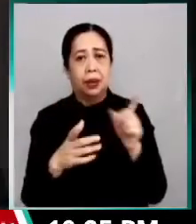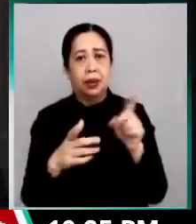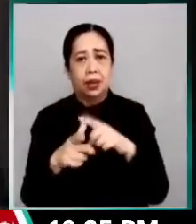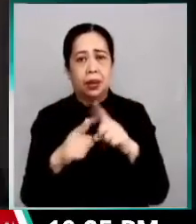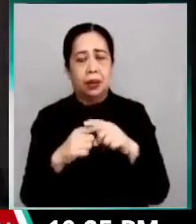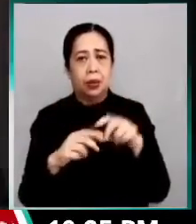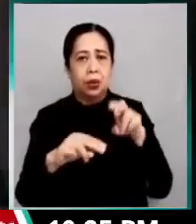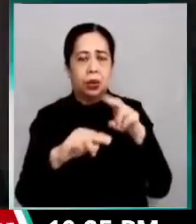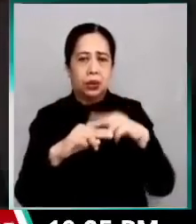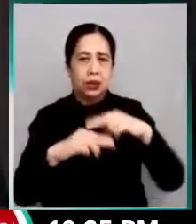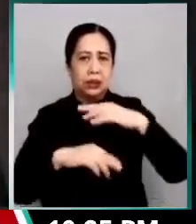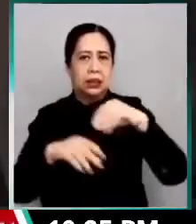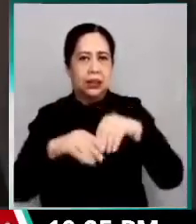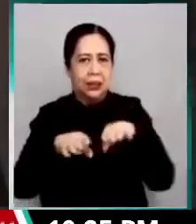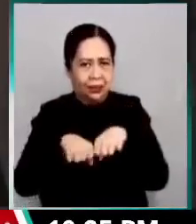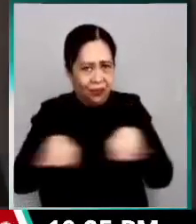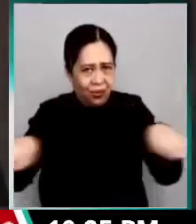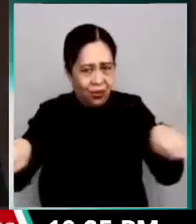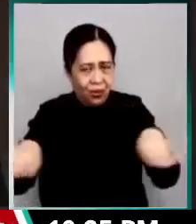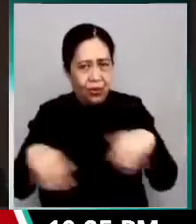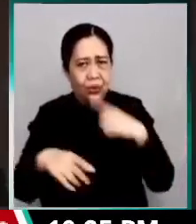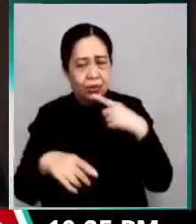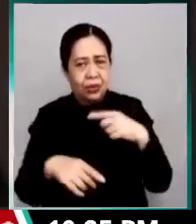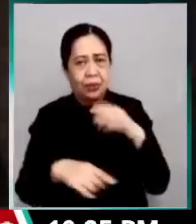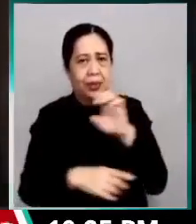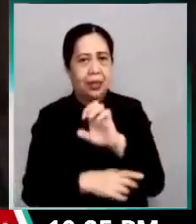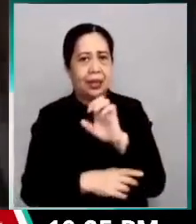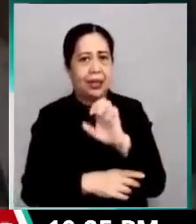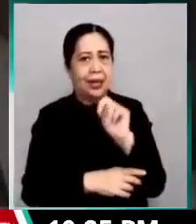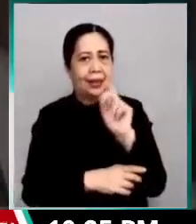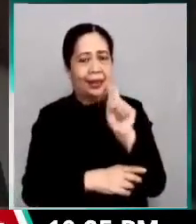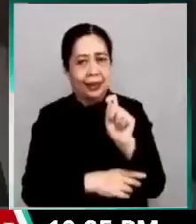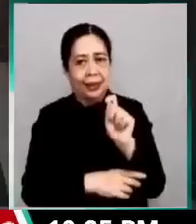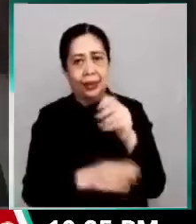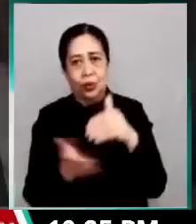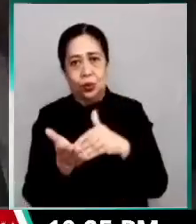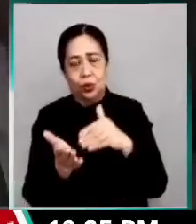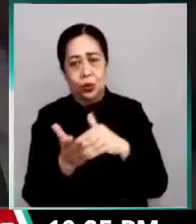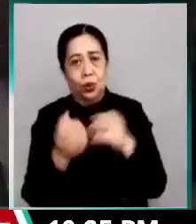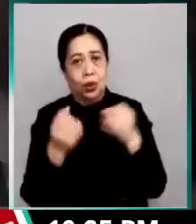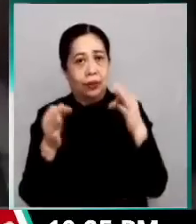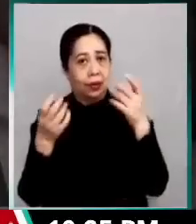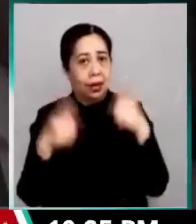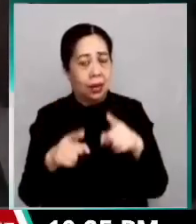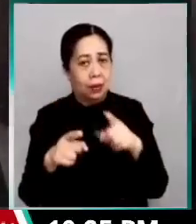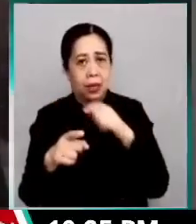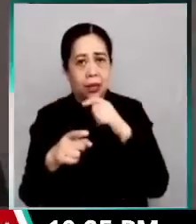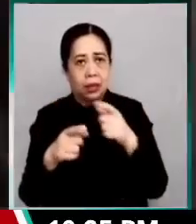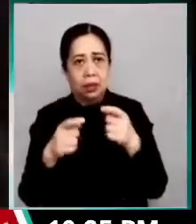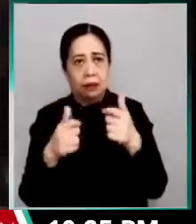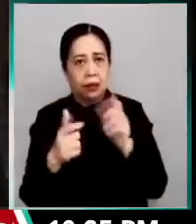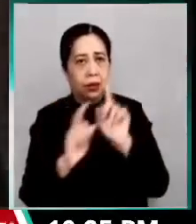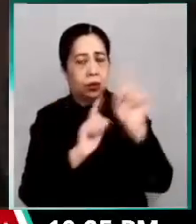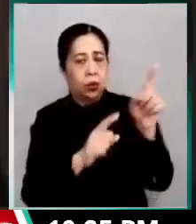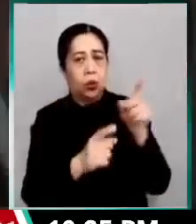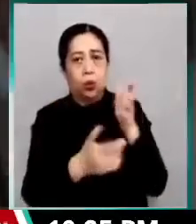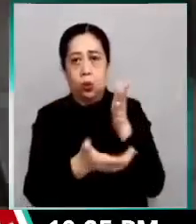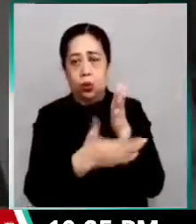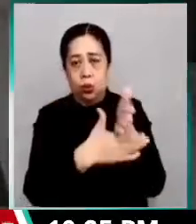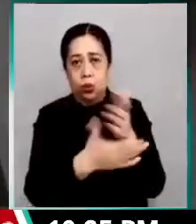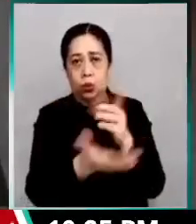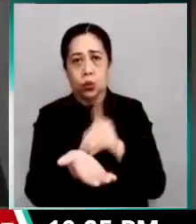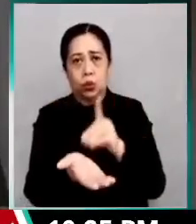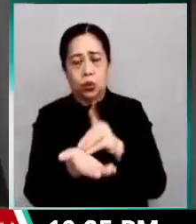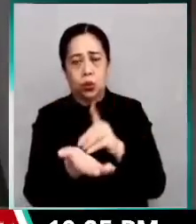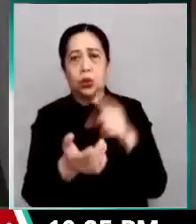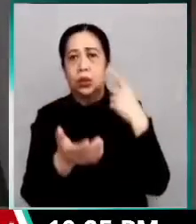sahig. Ayon sa isang ears, nose and throat surgeon, kapag nangyari ito at hindi agad makakapunta sa ospital, kailangan i-check